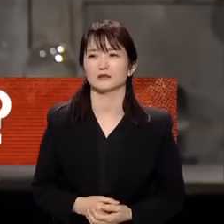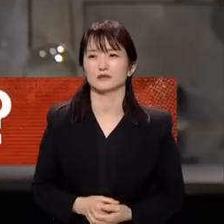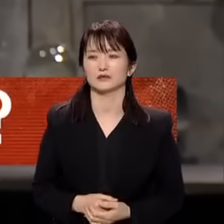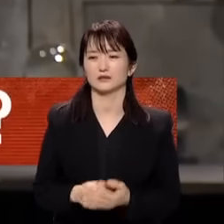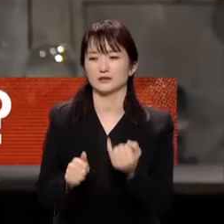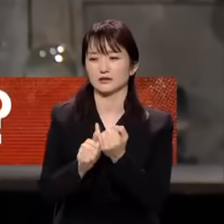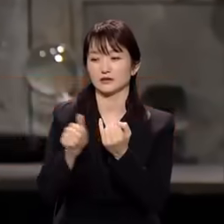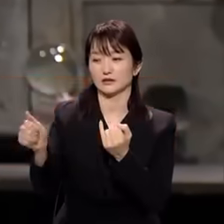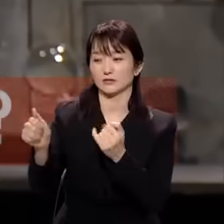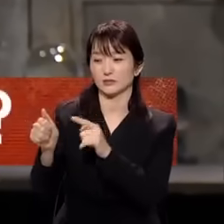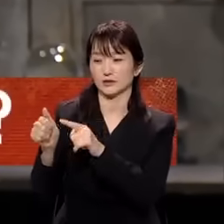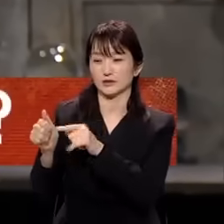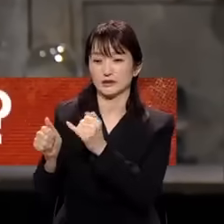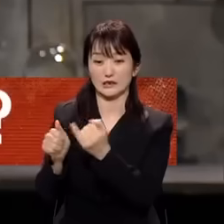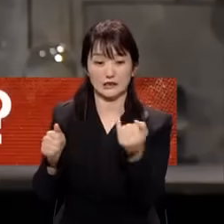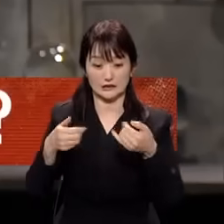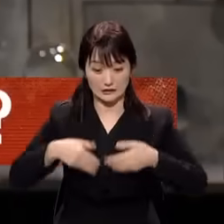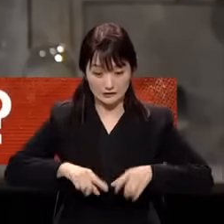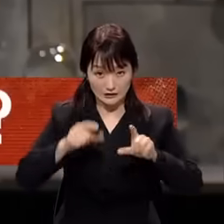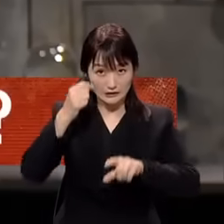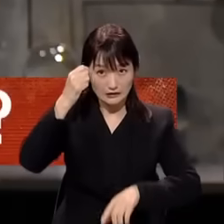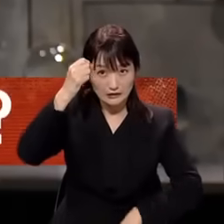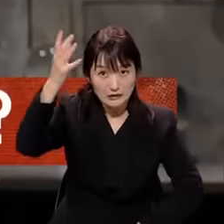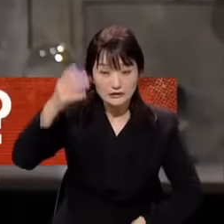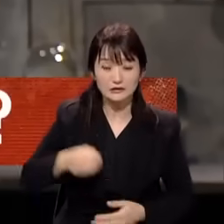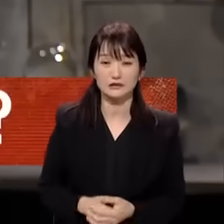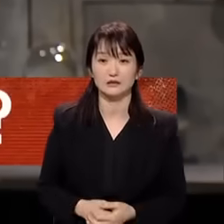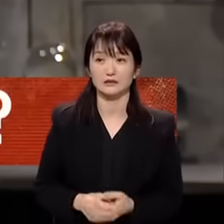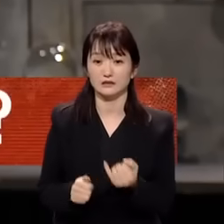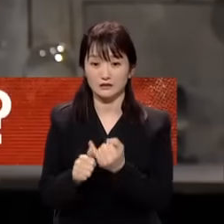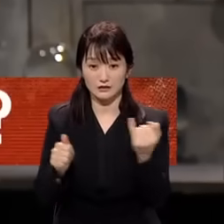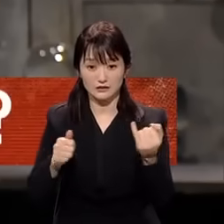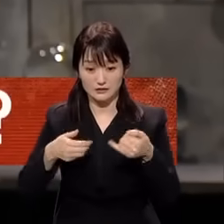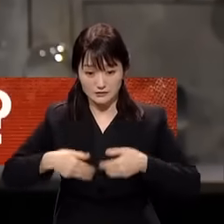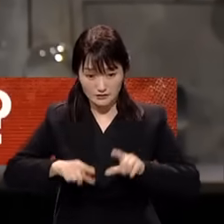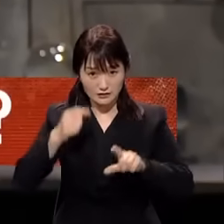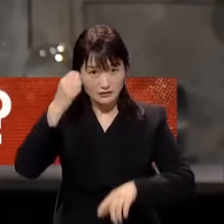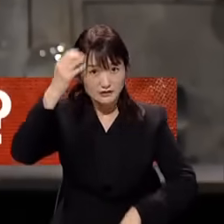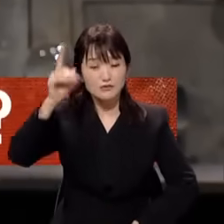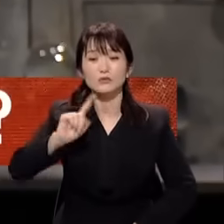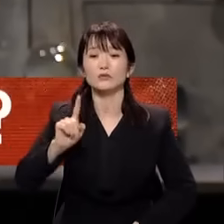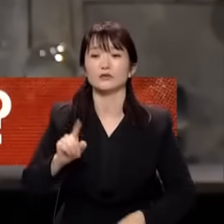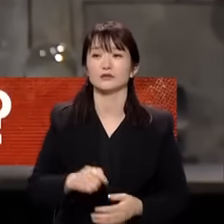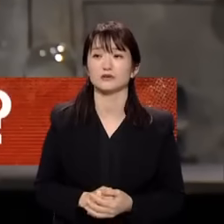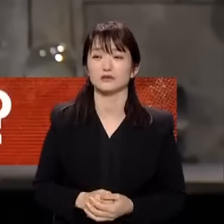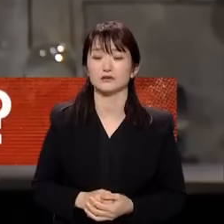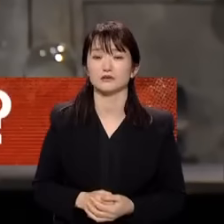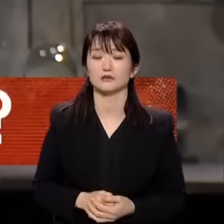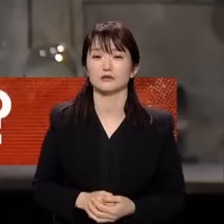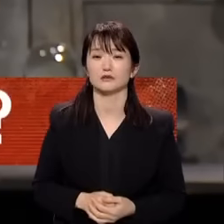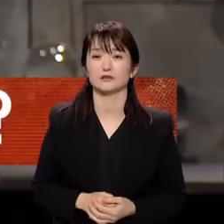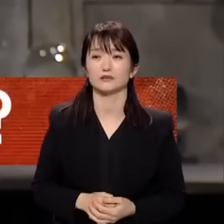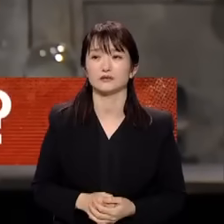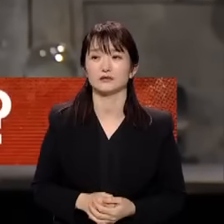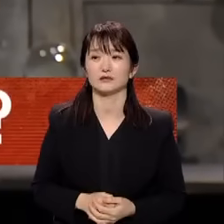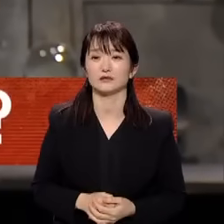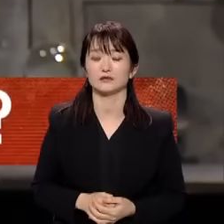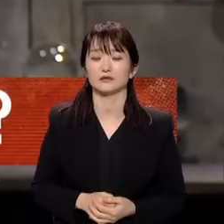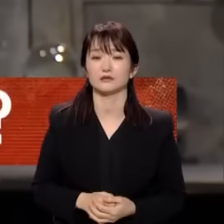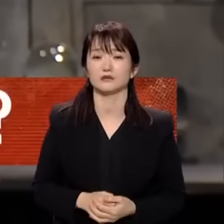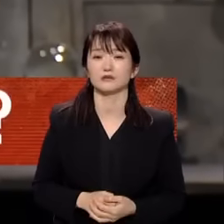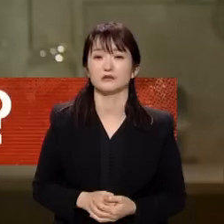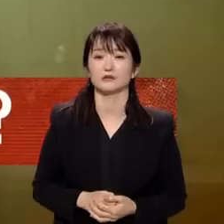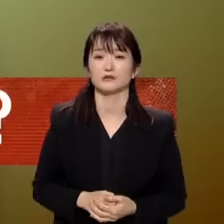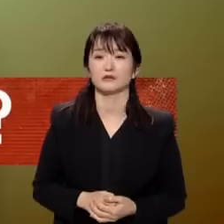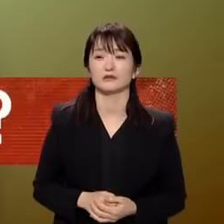사람이 까먹어버리고 챙겨주지도 아무리 바빠도 그렇지 한해 생일도 까먹는 사람이 어디 있습니까? 아이 혼자 키우고 있는데 저럴 때는요.